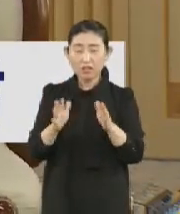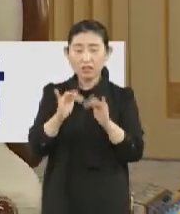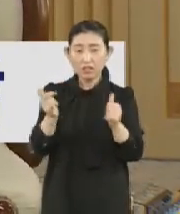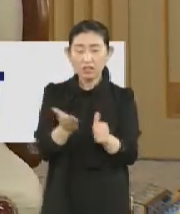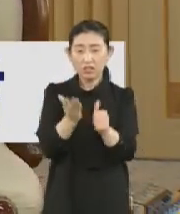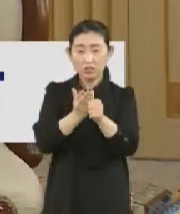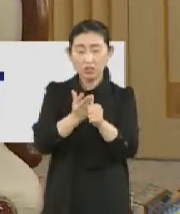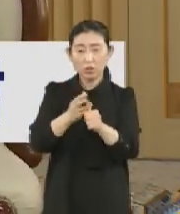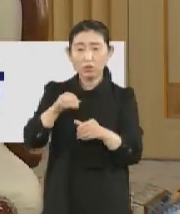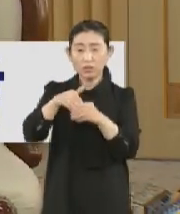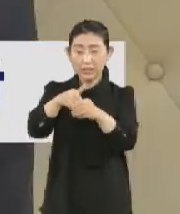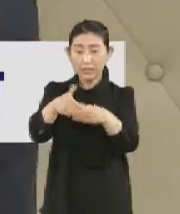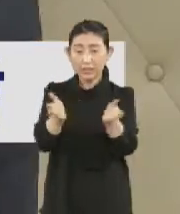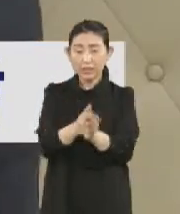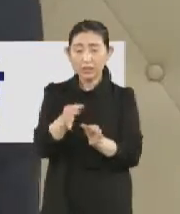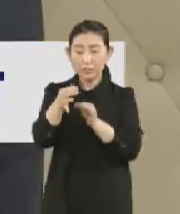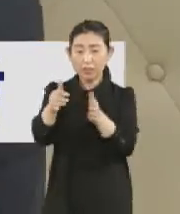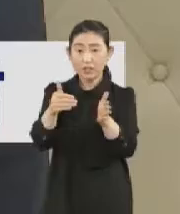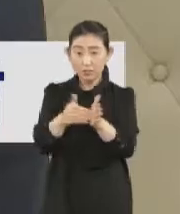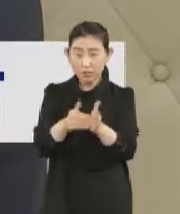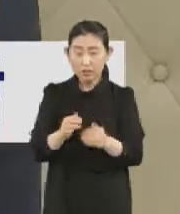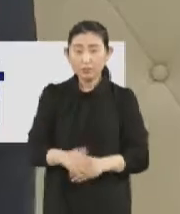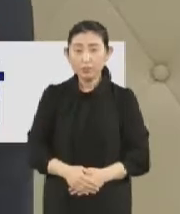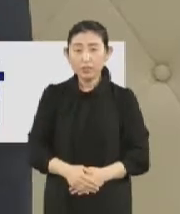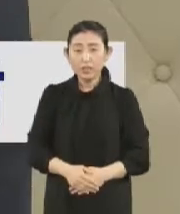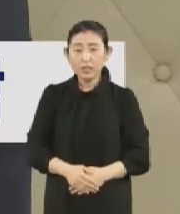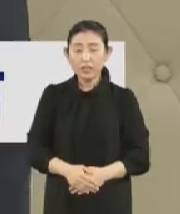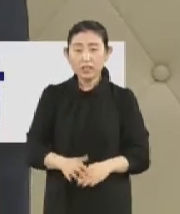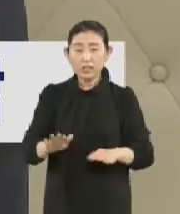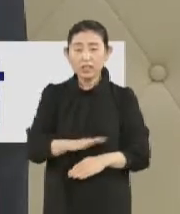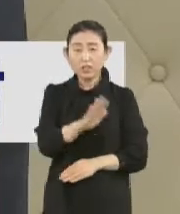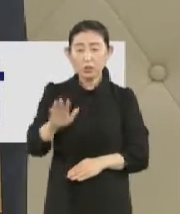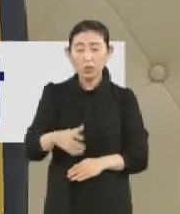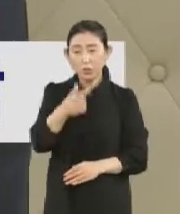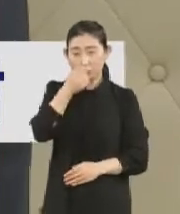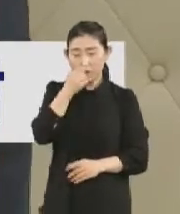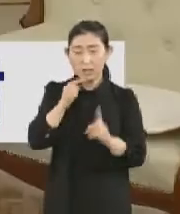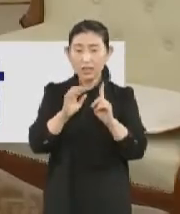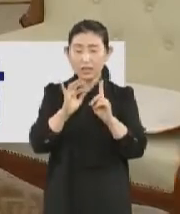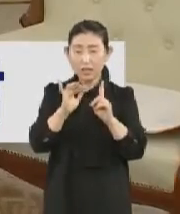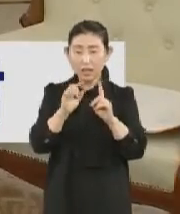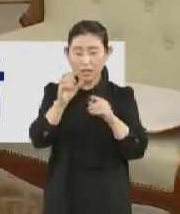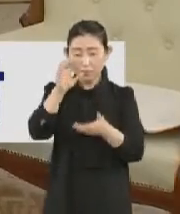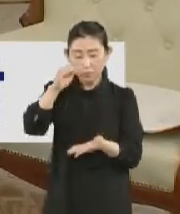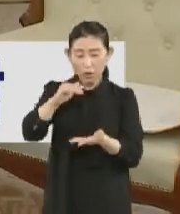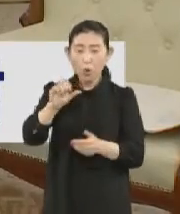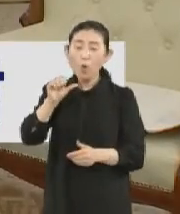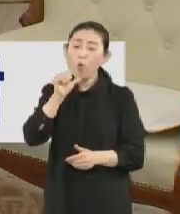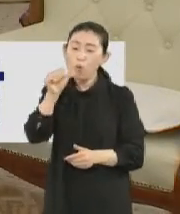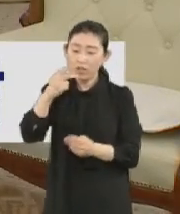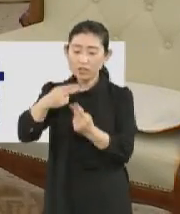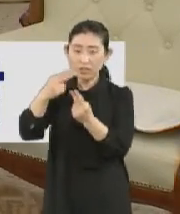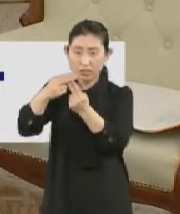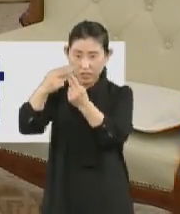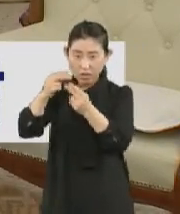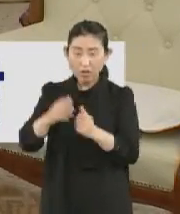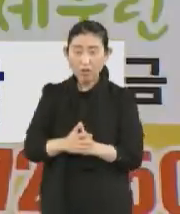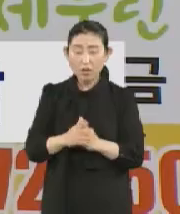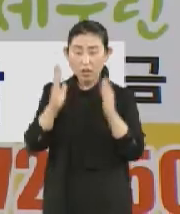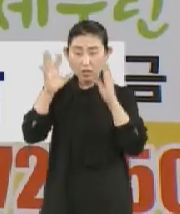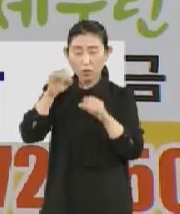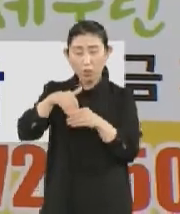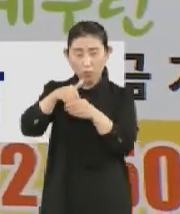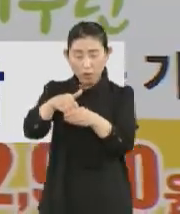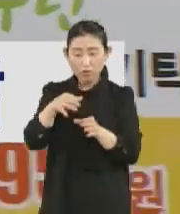장학재단 에 전달했습니다 맥키스 컴퍼니는 이제 우린 소주 한 병 당 5원칙 적립해 지역사랑 장악 캠페인을